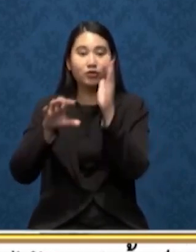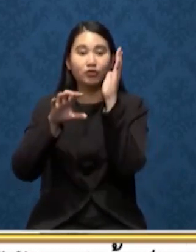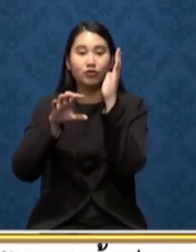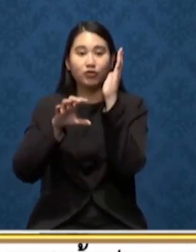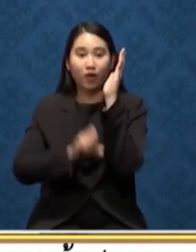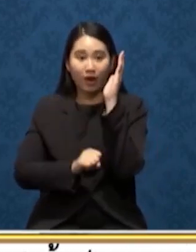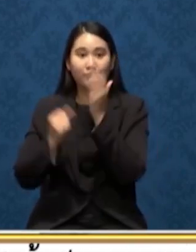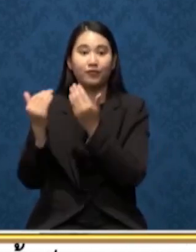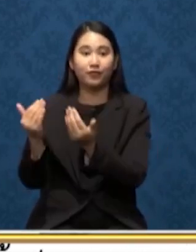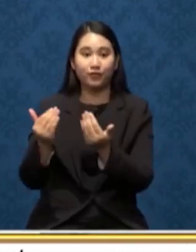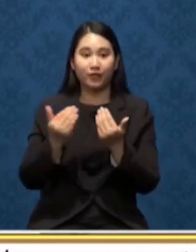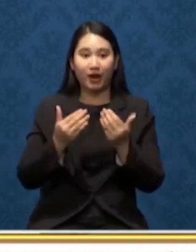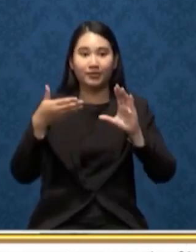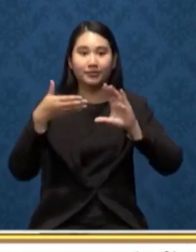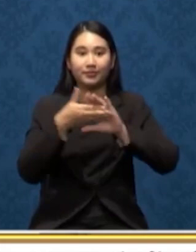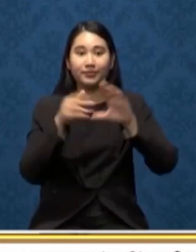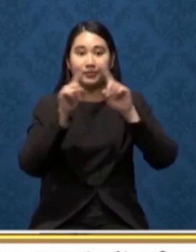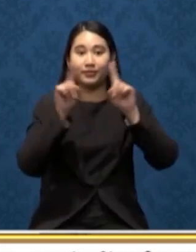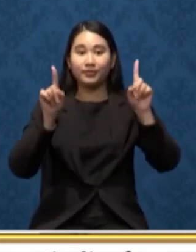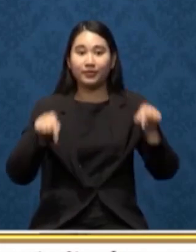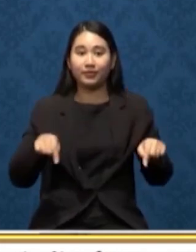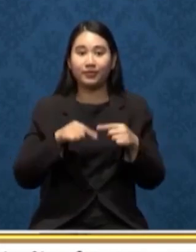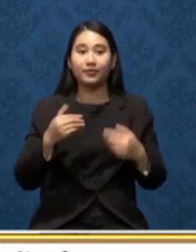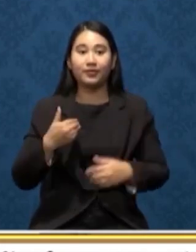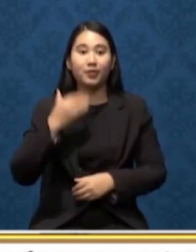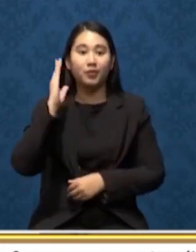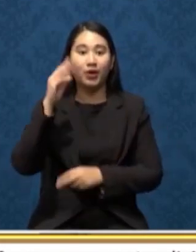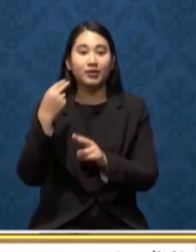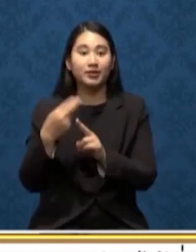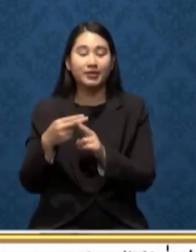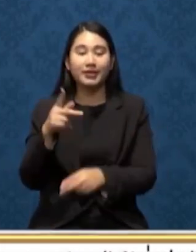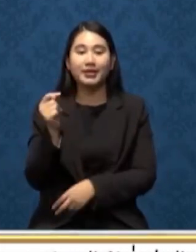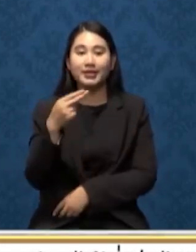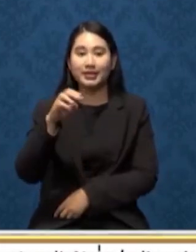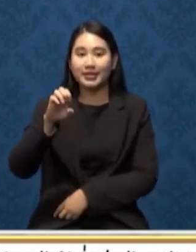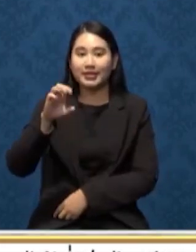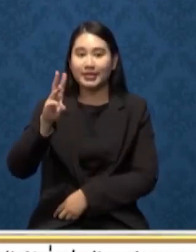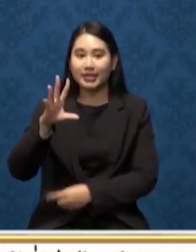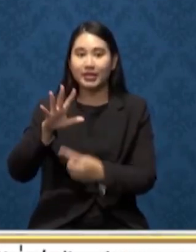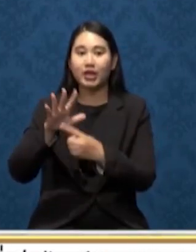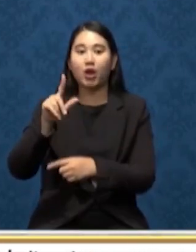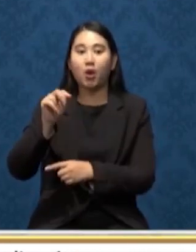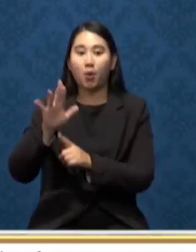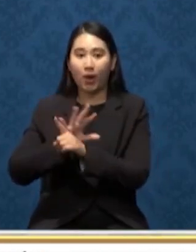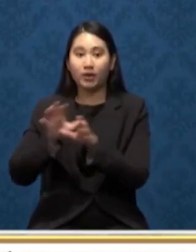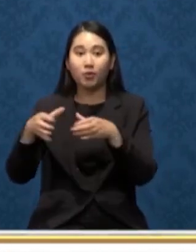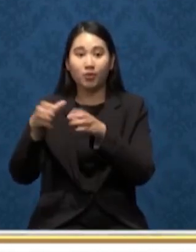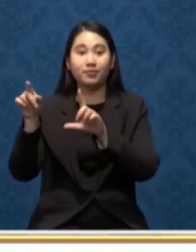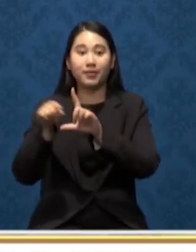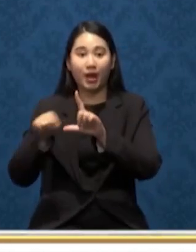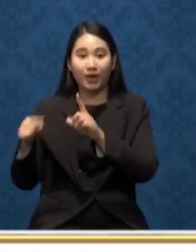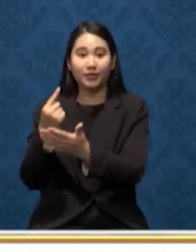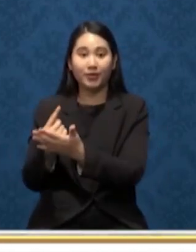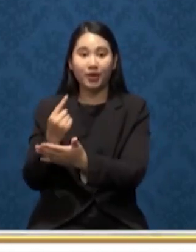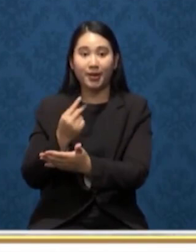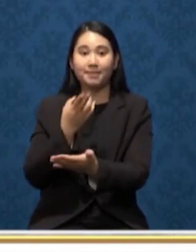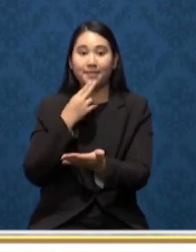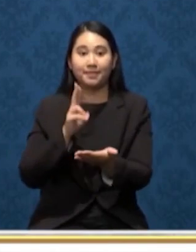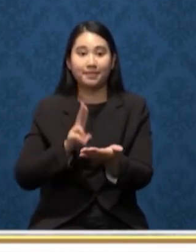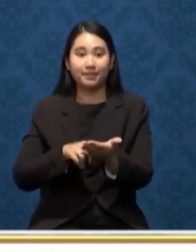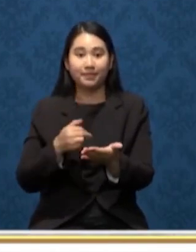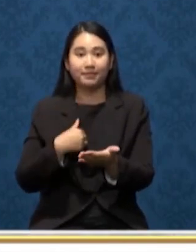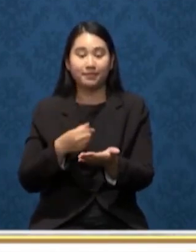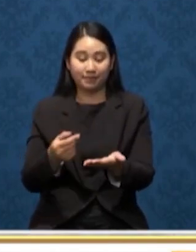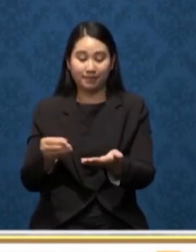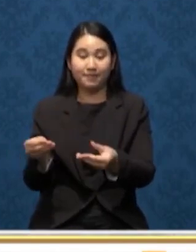มีสไลด์ขึ้นด้วยนะครับโดยคุณทิวัฒน์ดำแก้วนะครับตัวแทนพรรคกก้าไกลจังหวัดสงขลาได้มีทำหนังสืออ่าส่ง